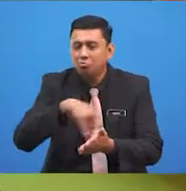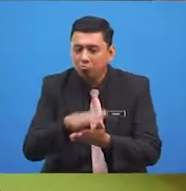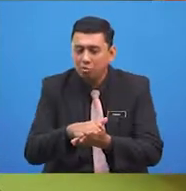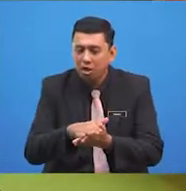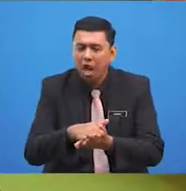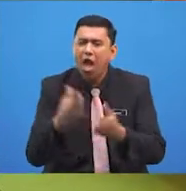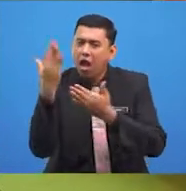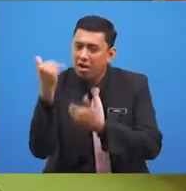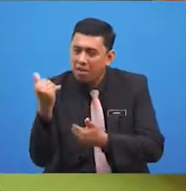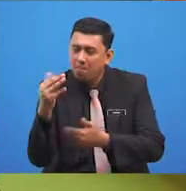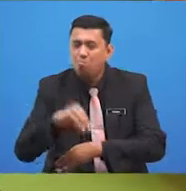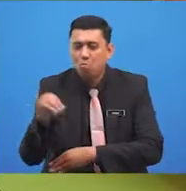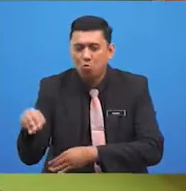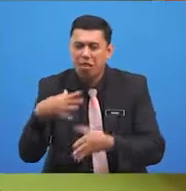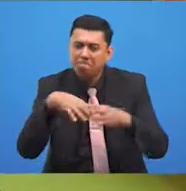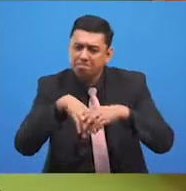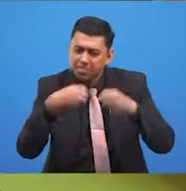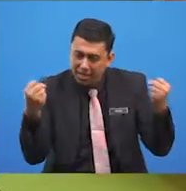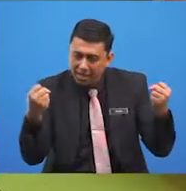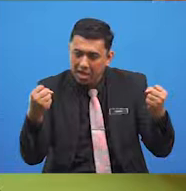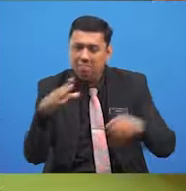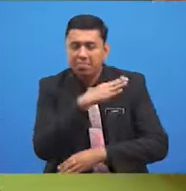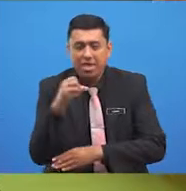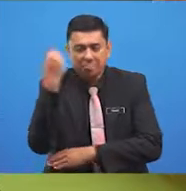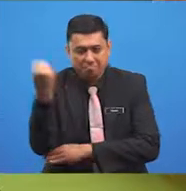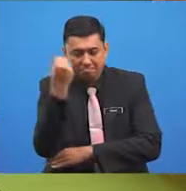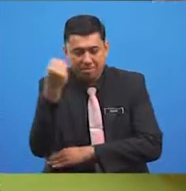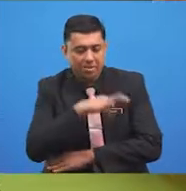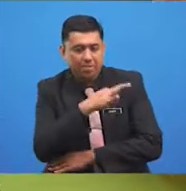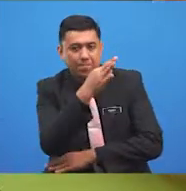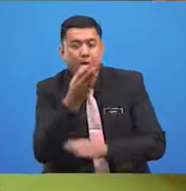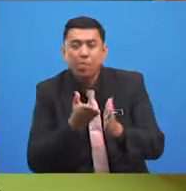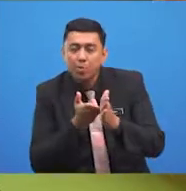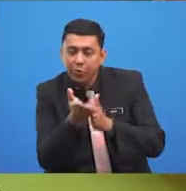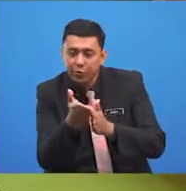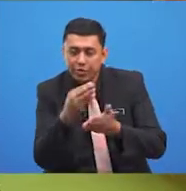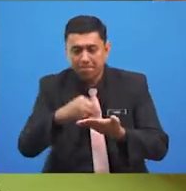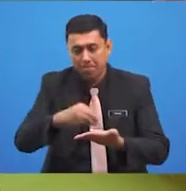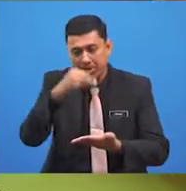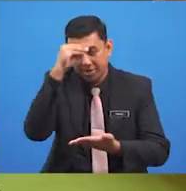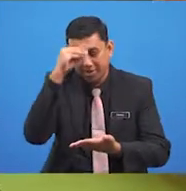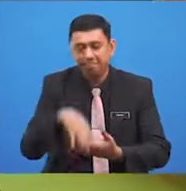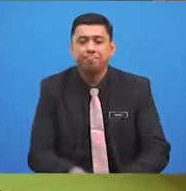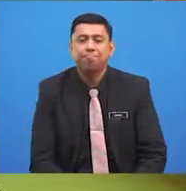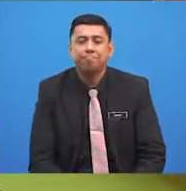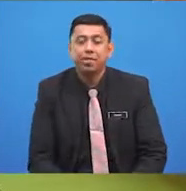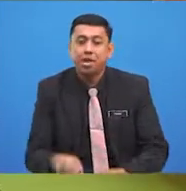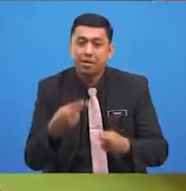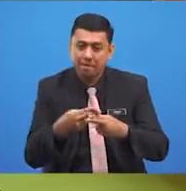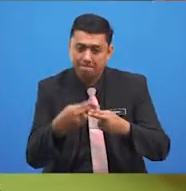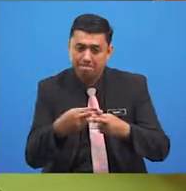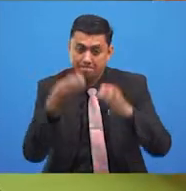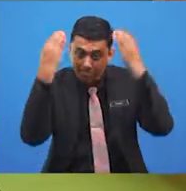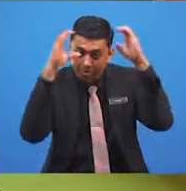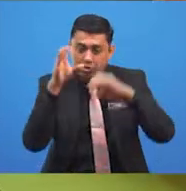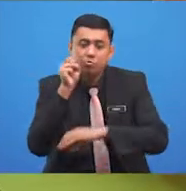berada dalam keadaan sihat dan sentiasa bersemangat untuk meneruskan sesi pembelajaran. Nama cikgu Nurul